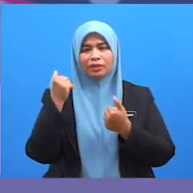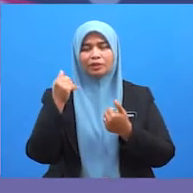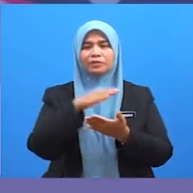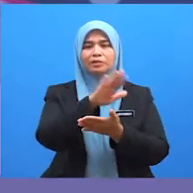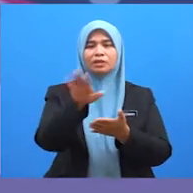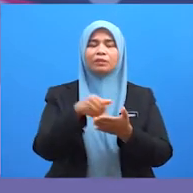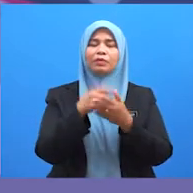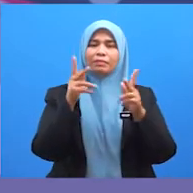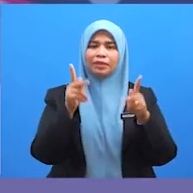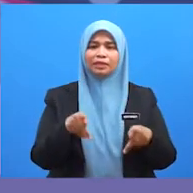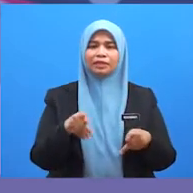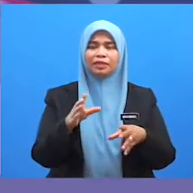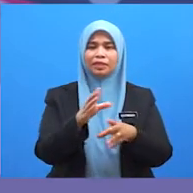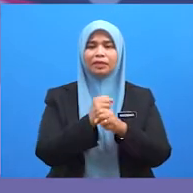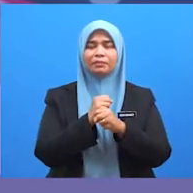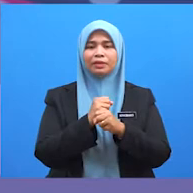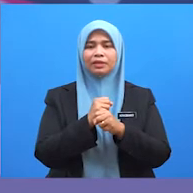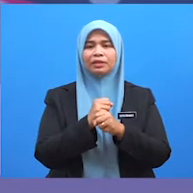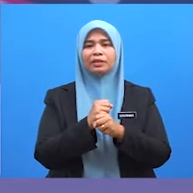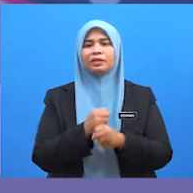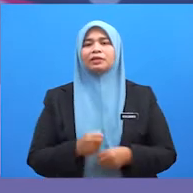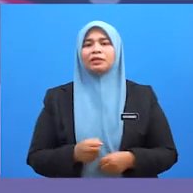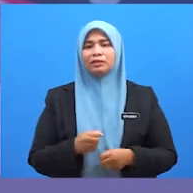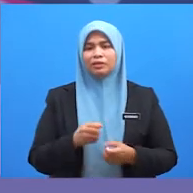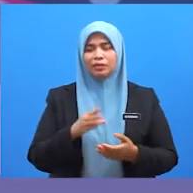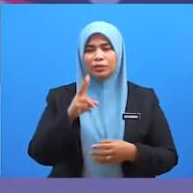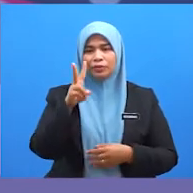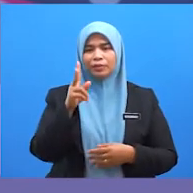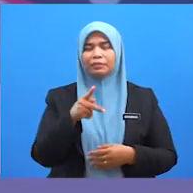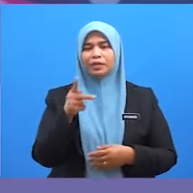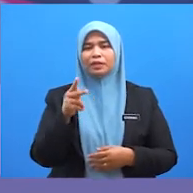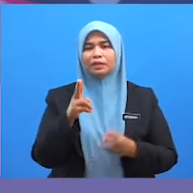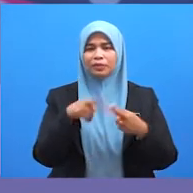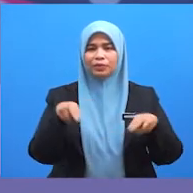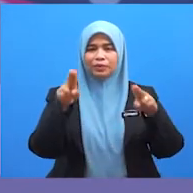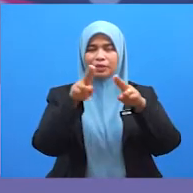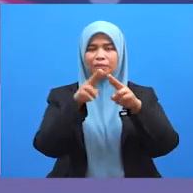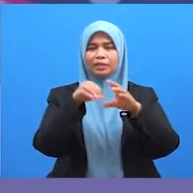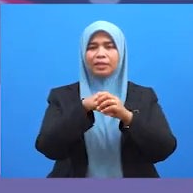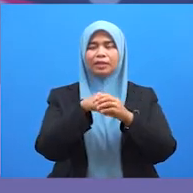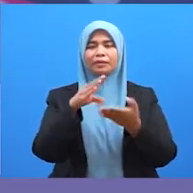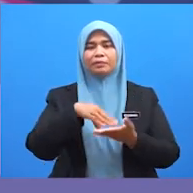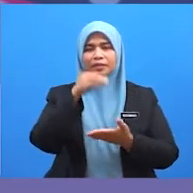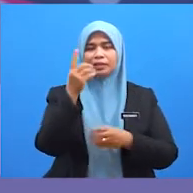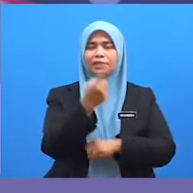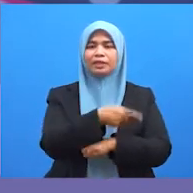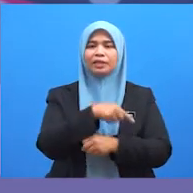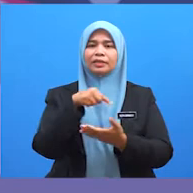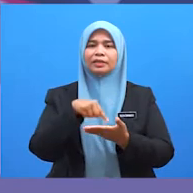mengharapkan semua pelajar dapat menguasai dua perkara utama dalam pembelajaran hari